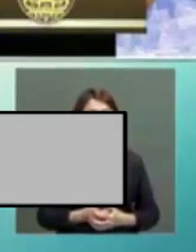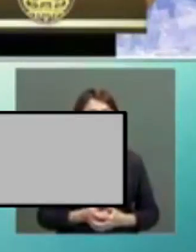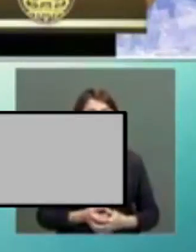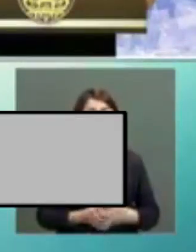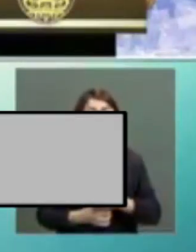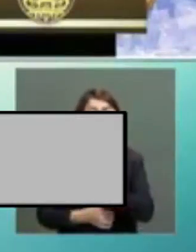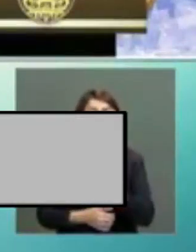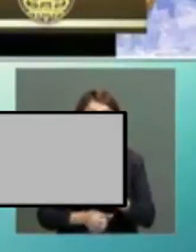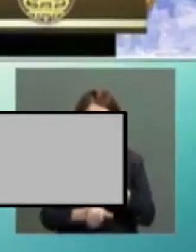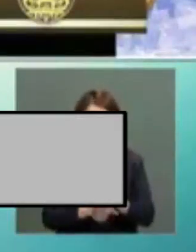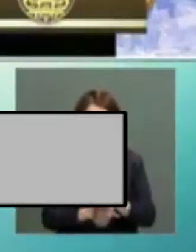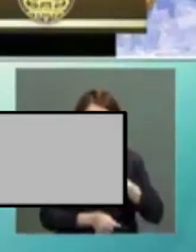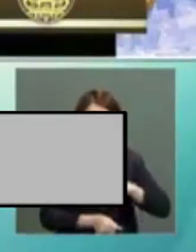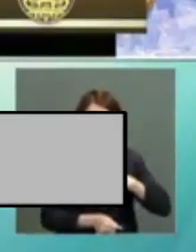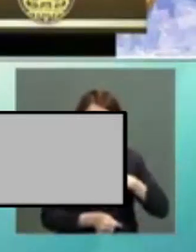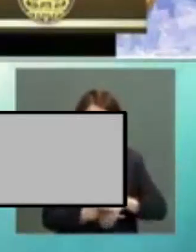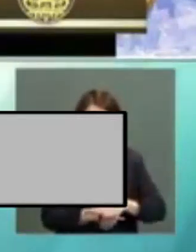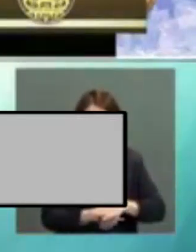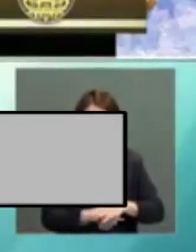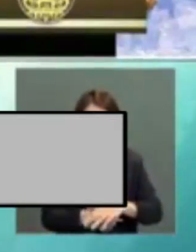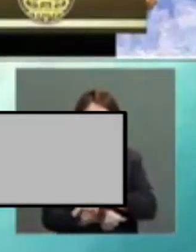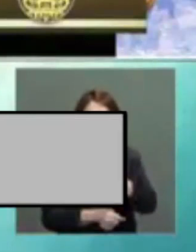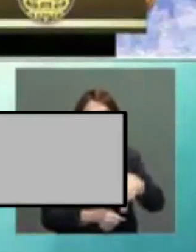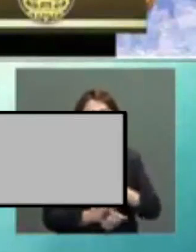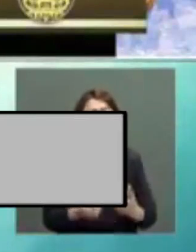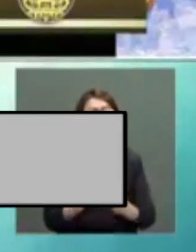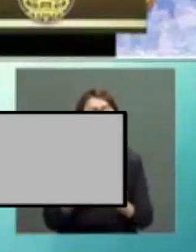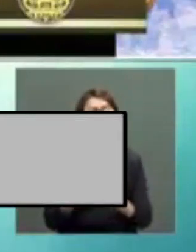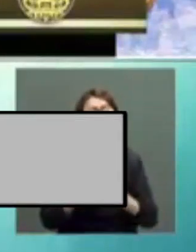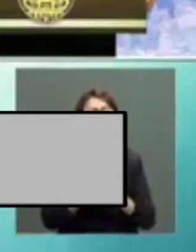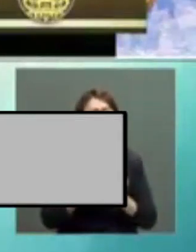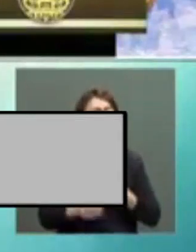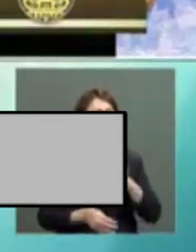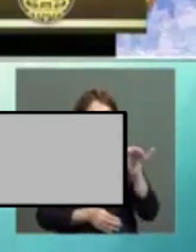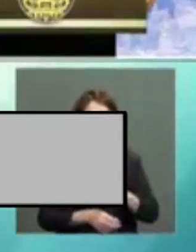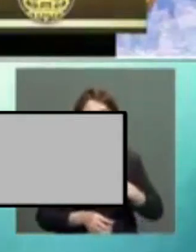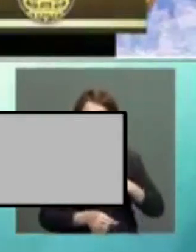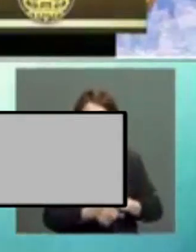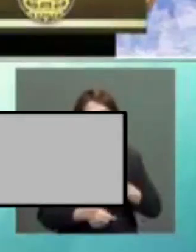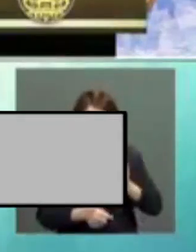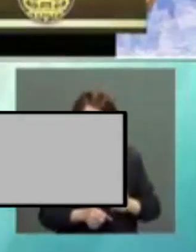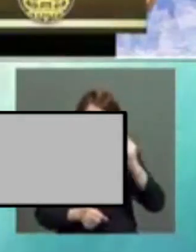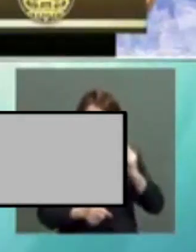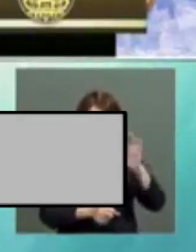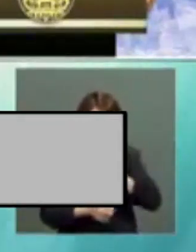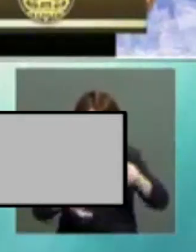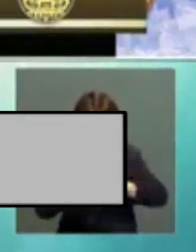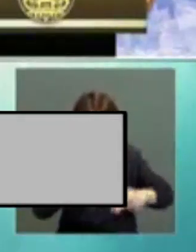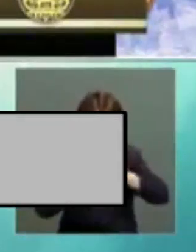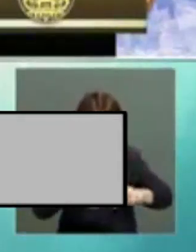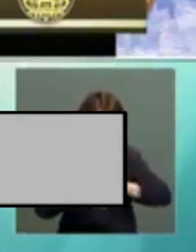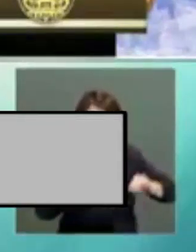ามว่าแค่นี้พอใจไหมนะครับในที่ประชุมบอกว่ายังไม่พอใจครับต้องหาหนทางเพิ่มให้ได้แล้วต้องเพิ่มให้มากกว่